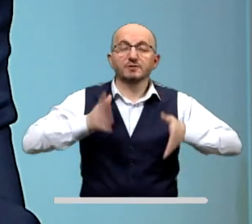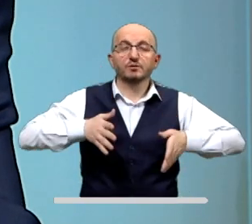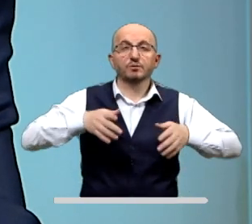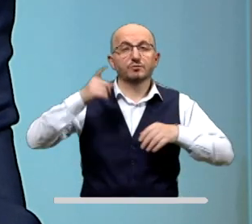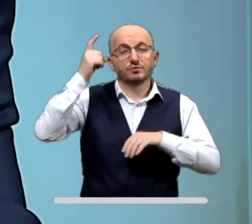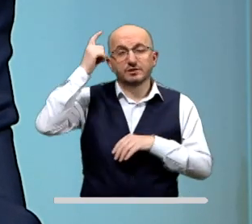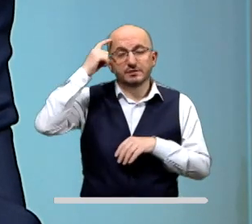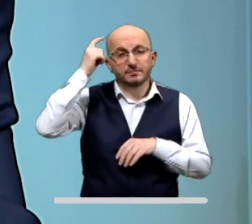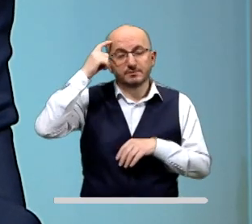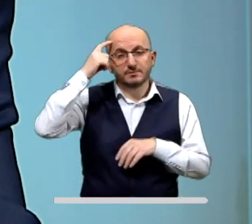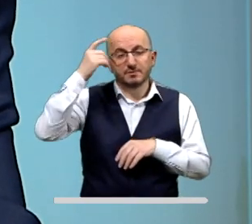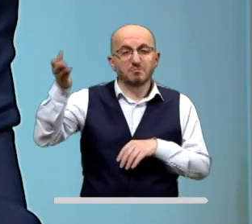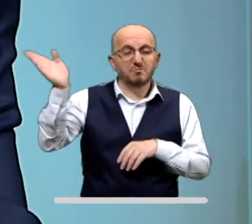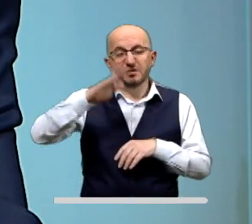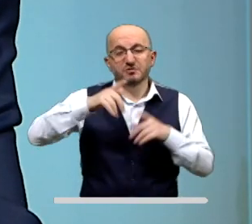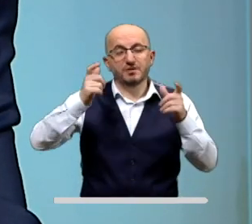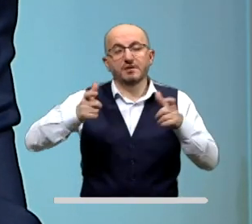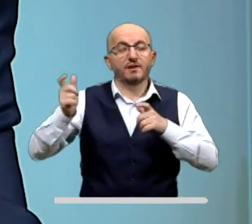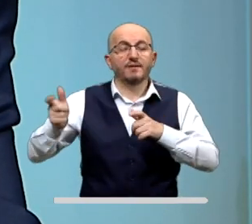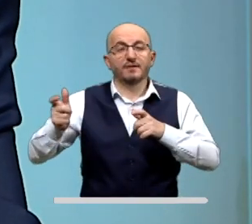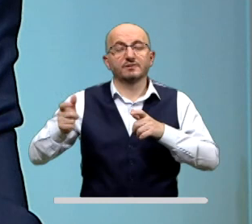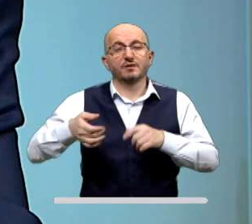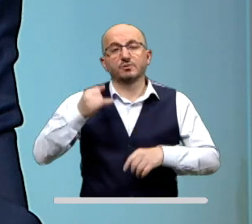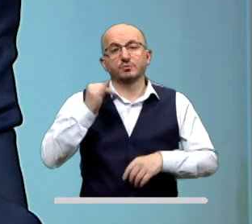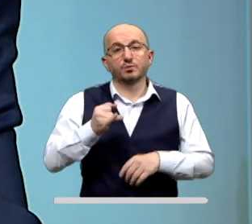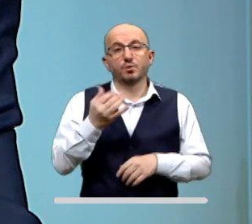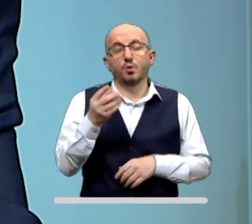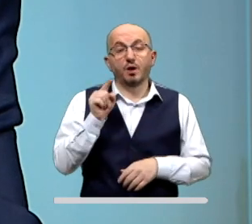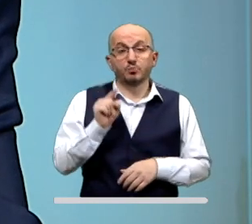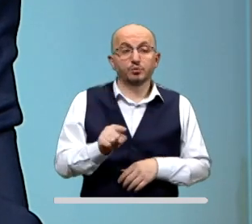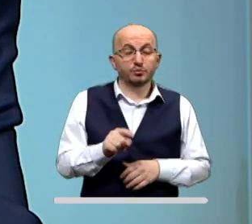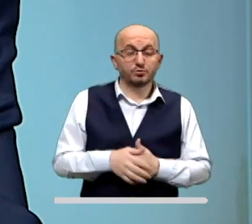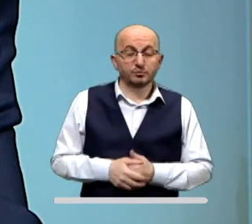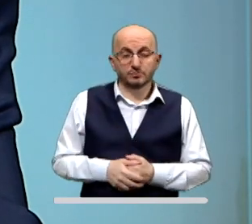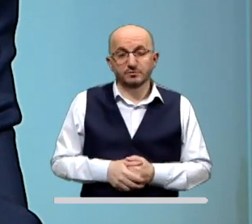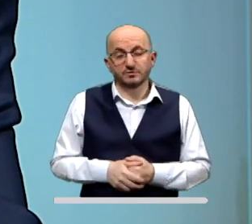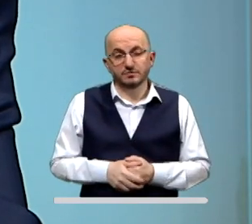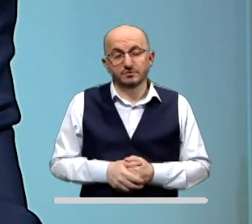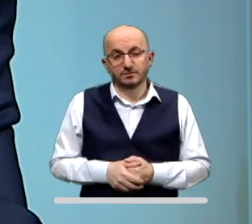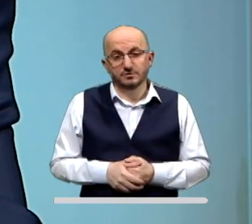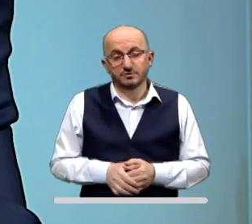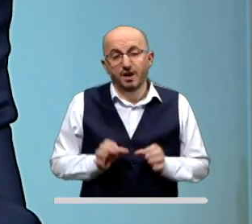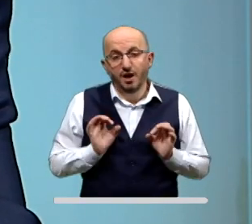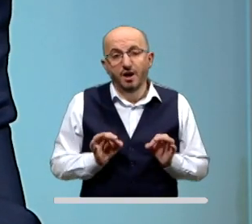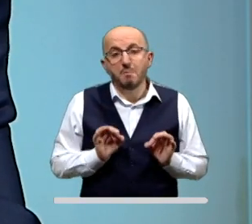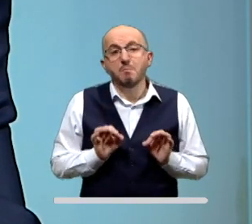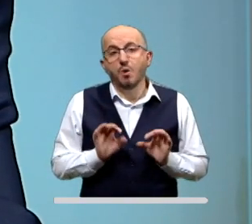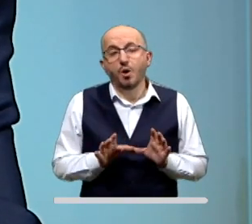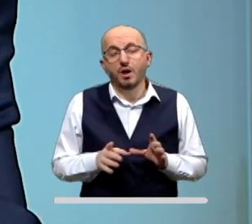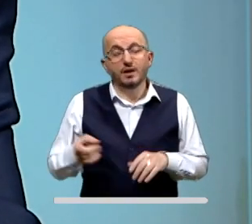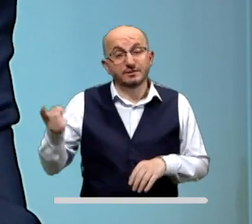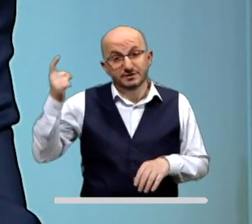zihnimiz başka yerlerde işte kötü olan bu yani hep böyle işte